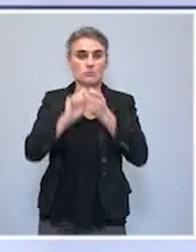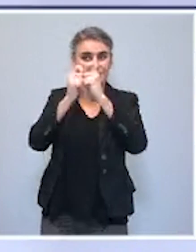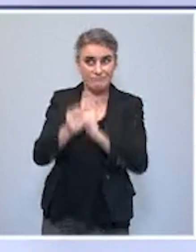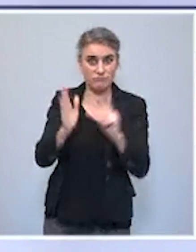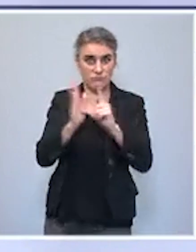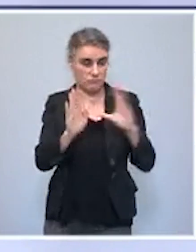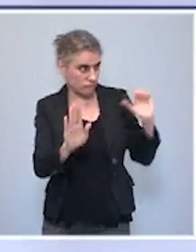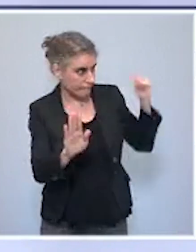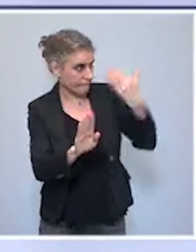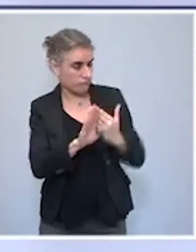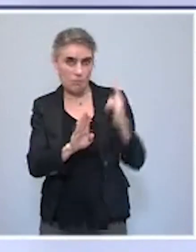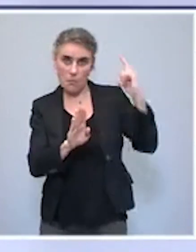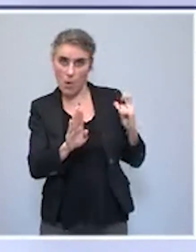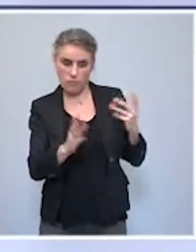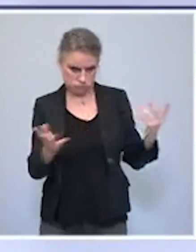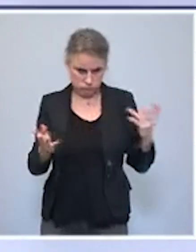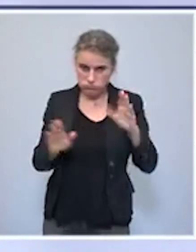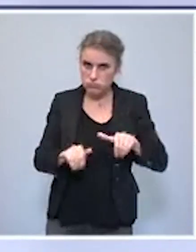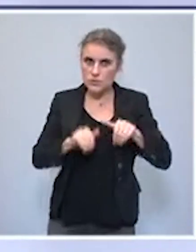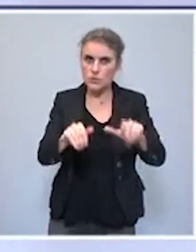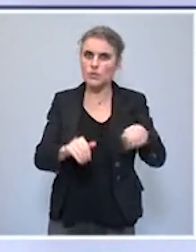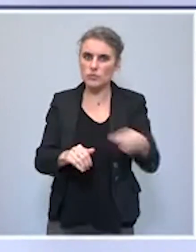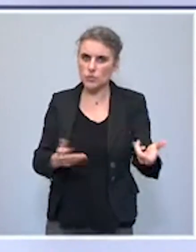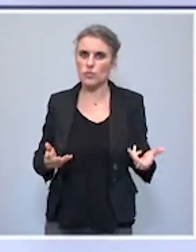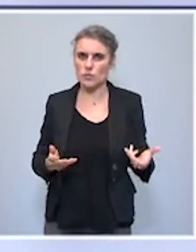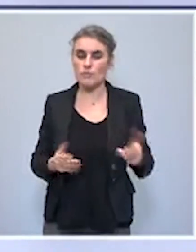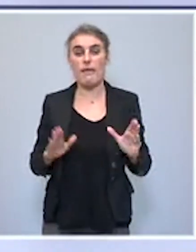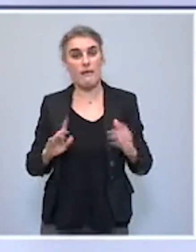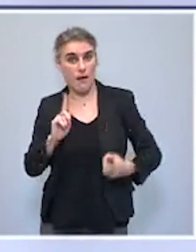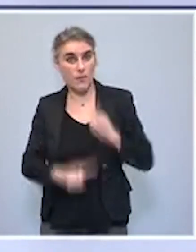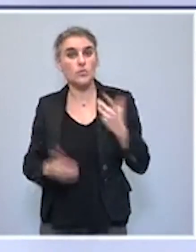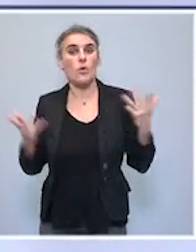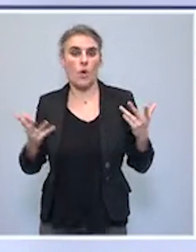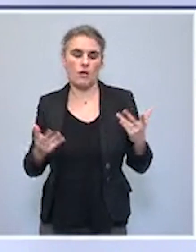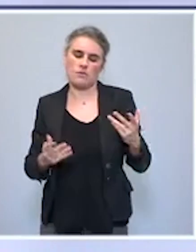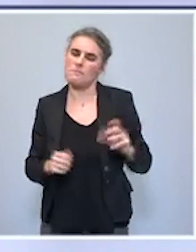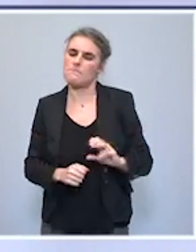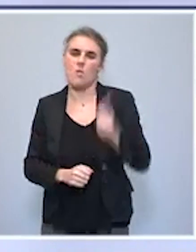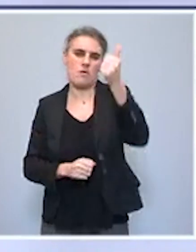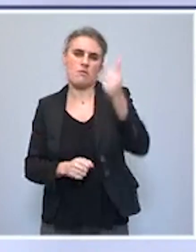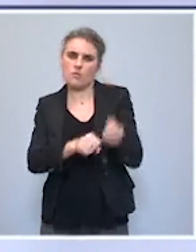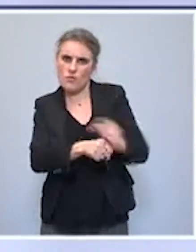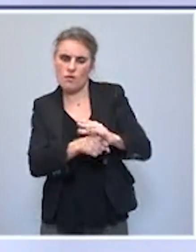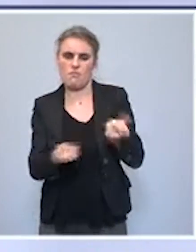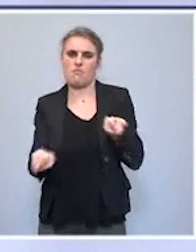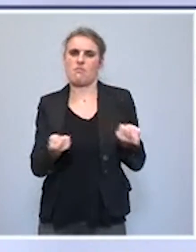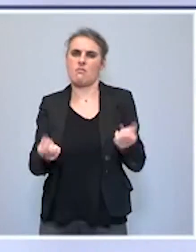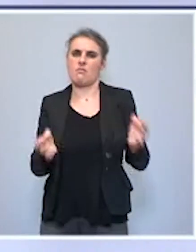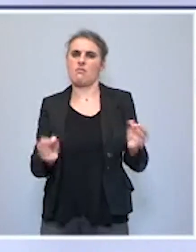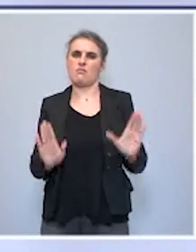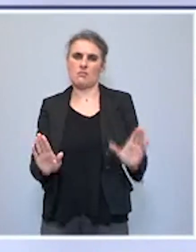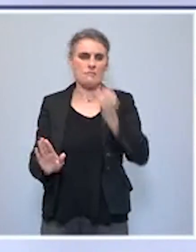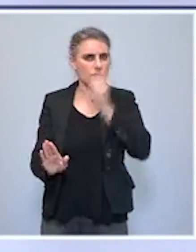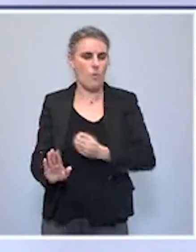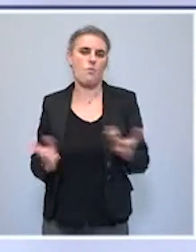restent à l'agenda de ce quinquennat dès lors que nous serons parvenus à maîtriser l'épidémie dans notre pays et la situation